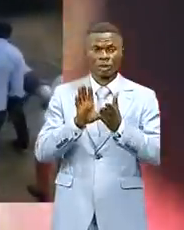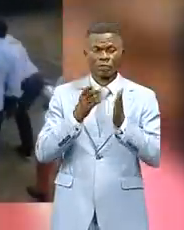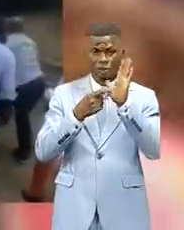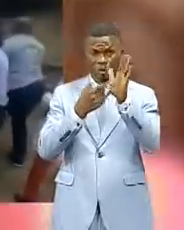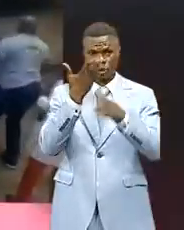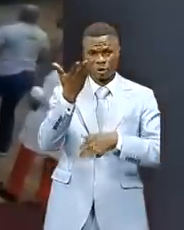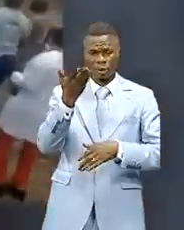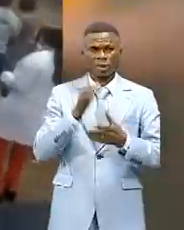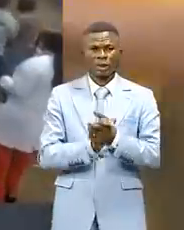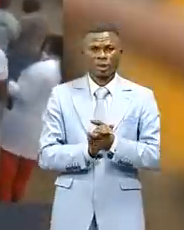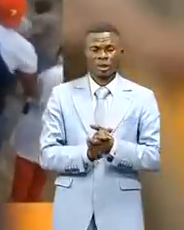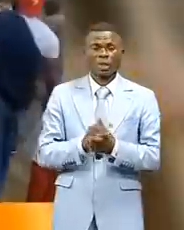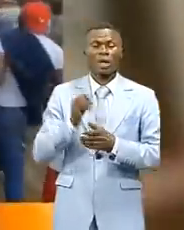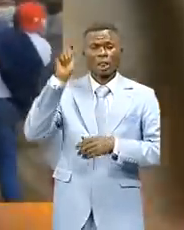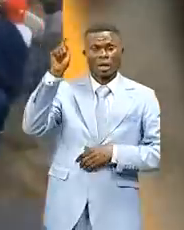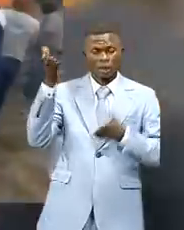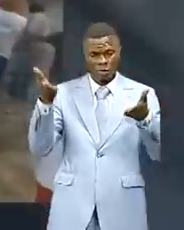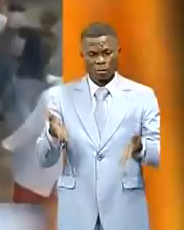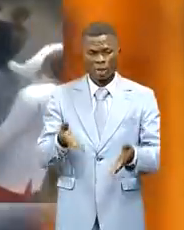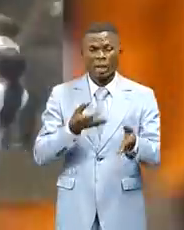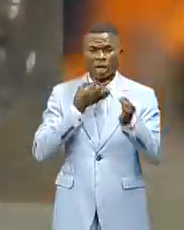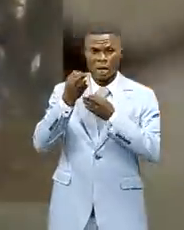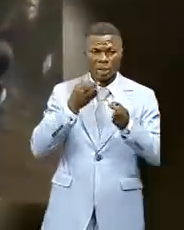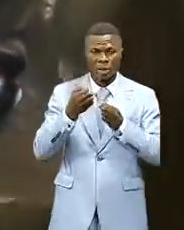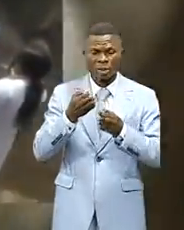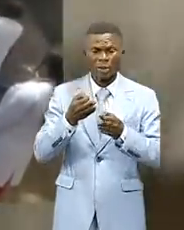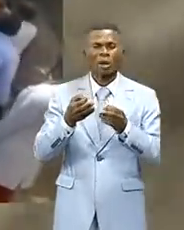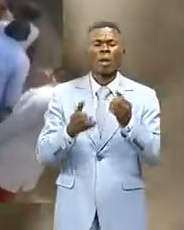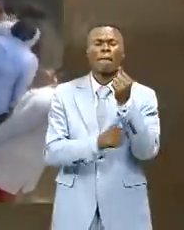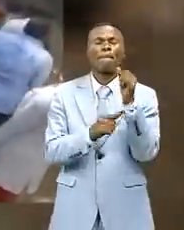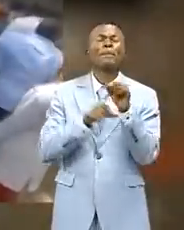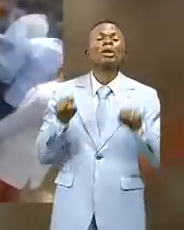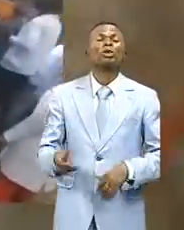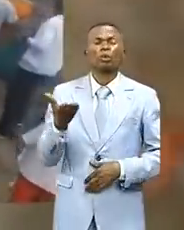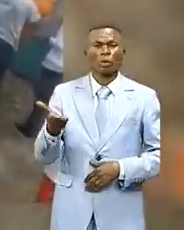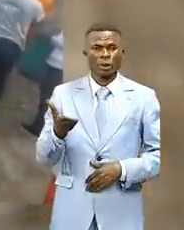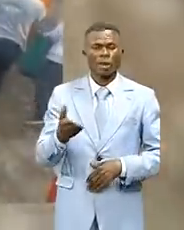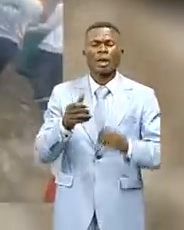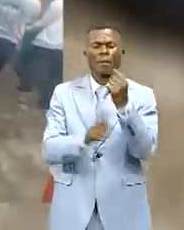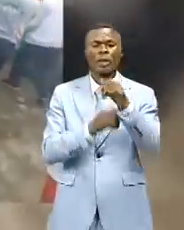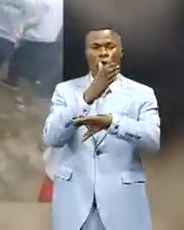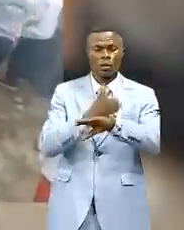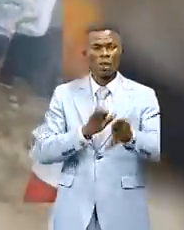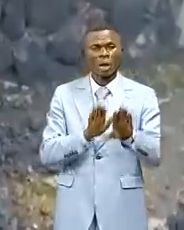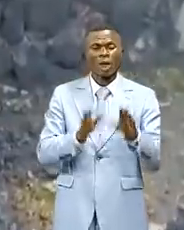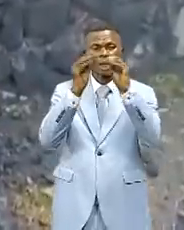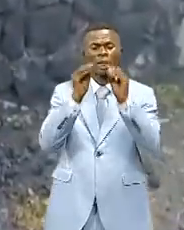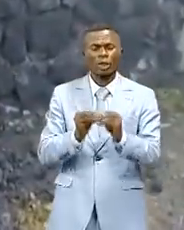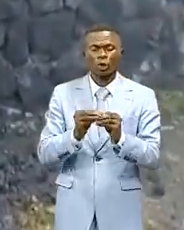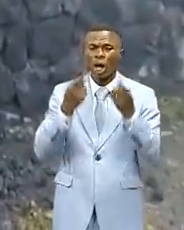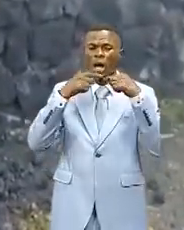selon les témoins trouvés sur place il y aurait eu quelques pertes en vies humaines et quelques blessés en attendant le bilan exhaustif